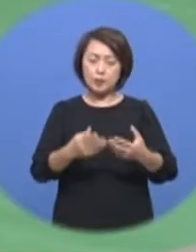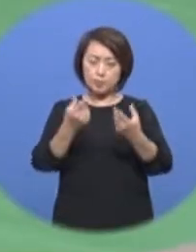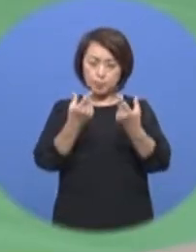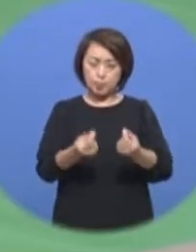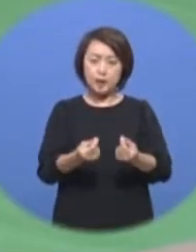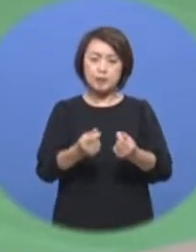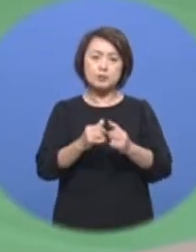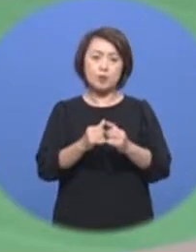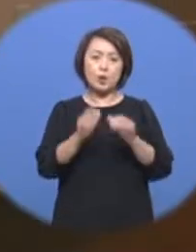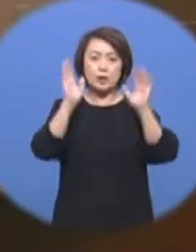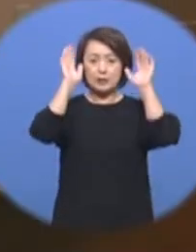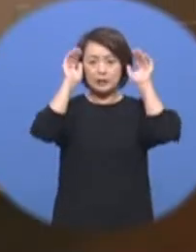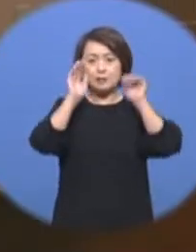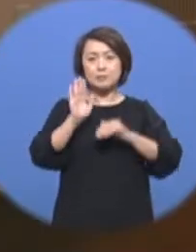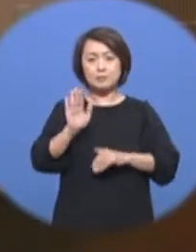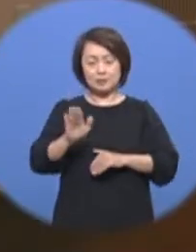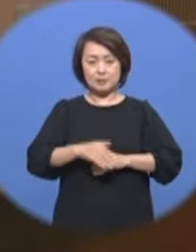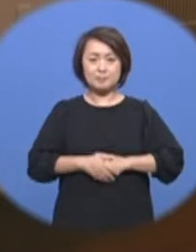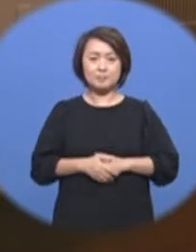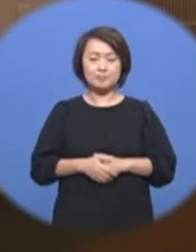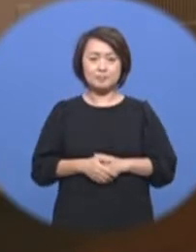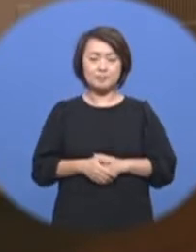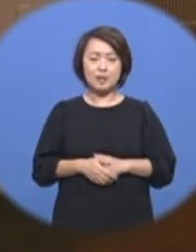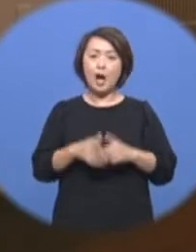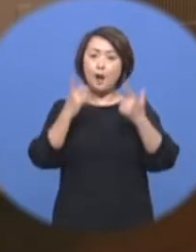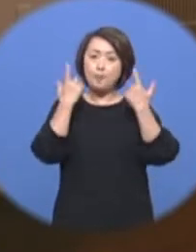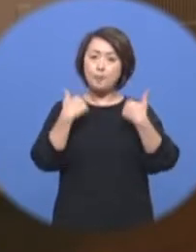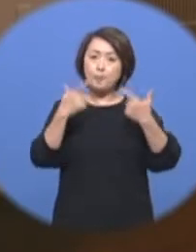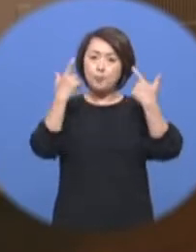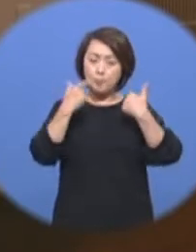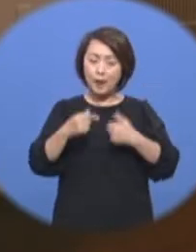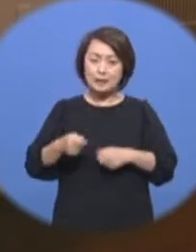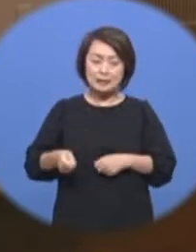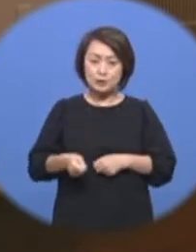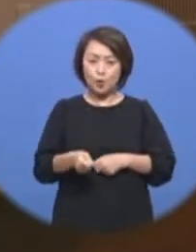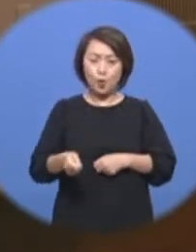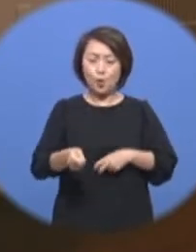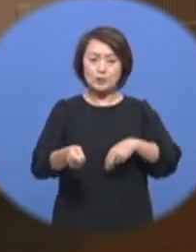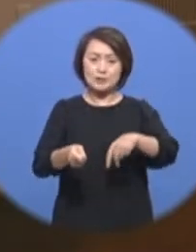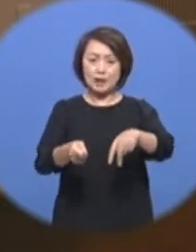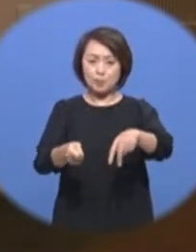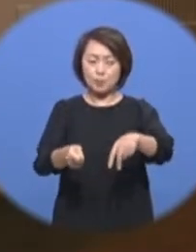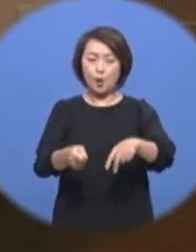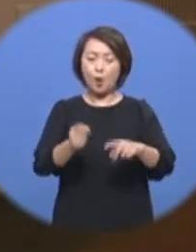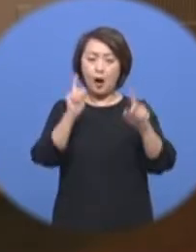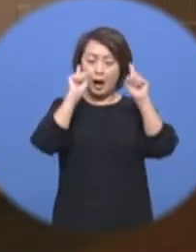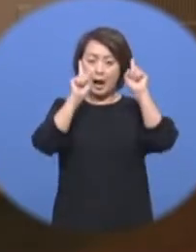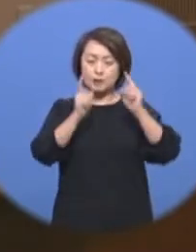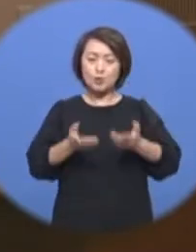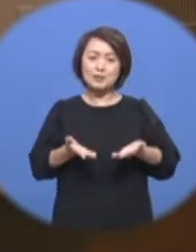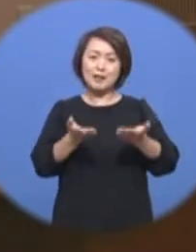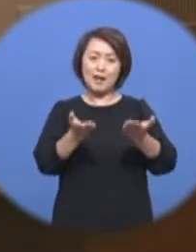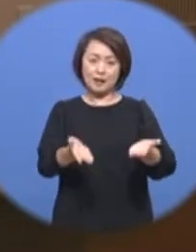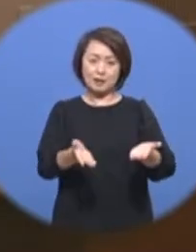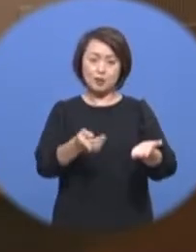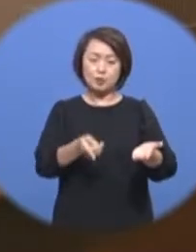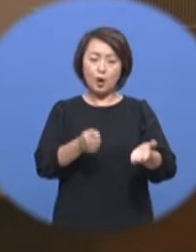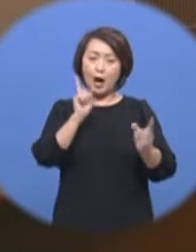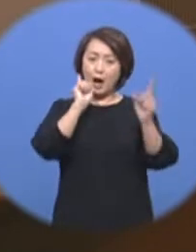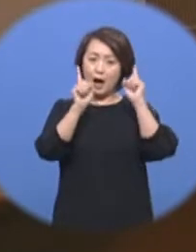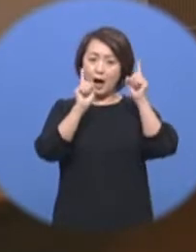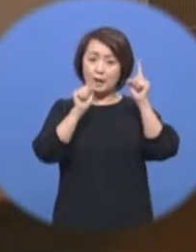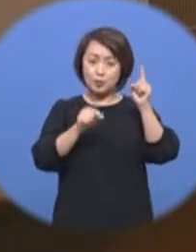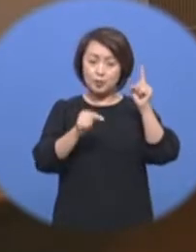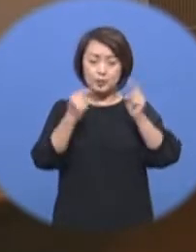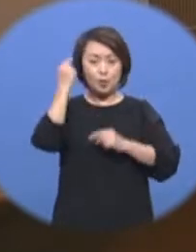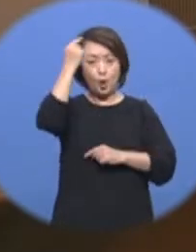。 毎日のお散歩、そして遊んであげる。この遊びっていうのは脳の